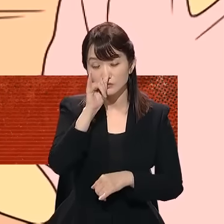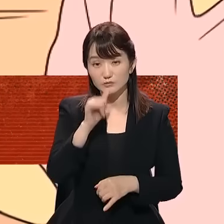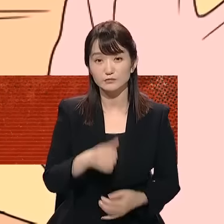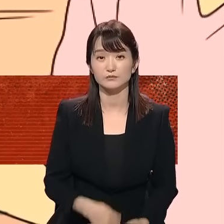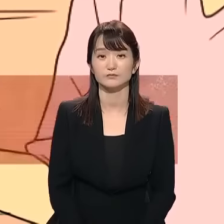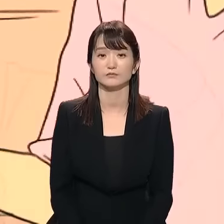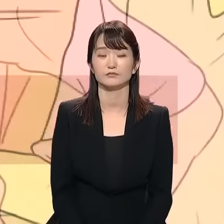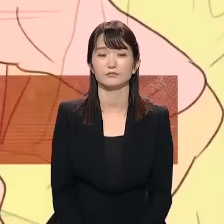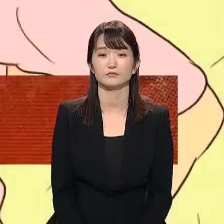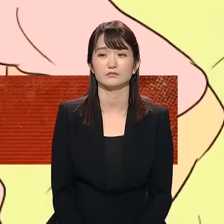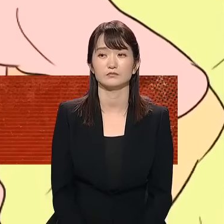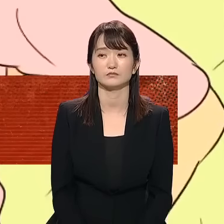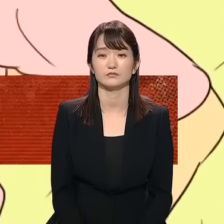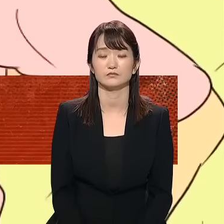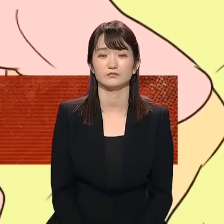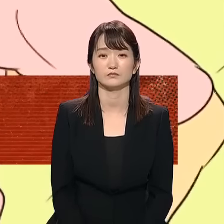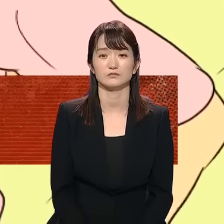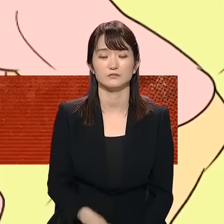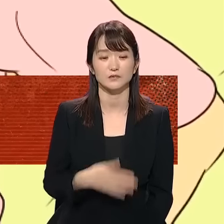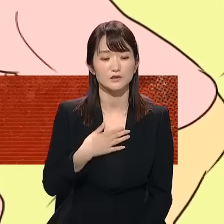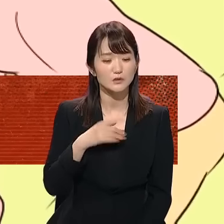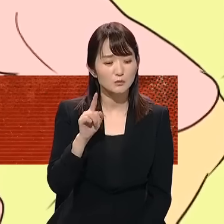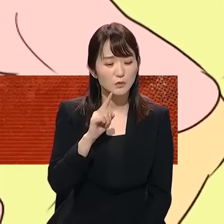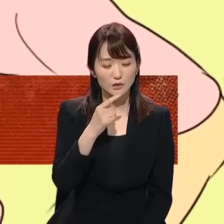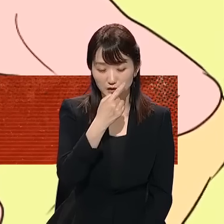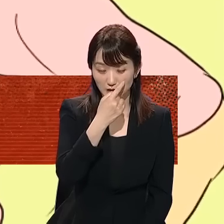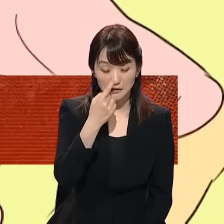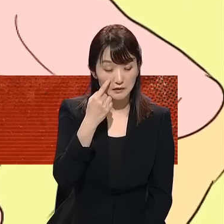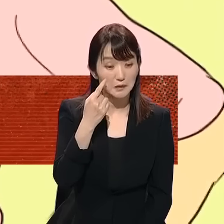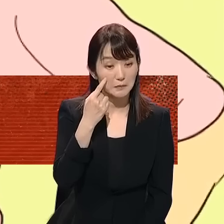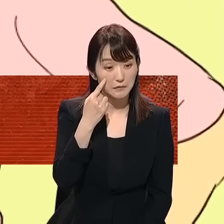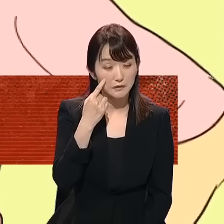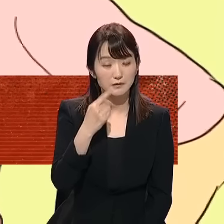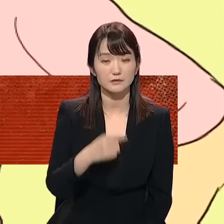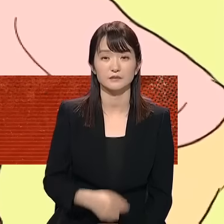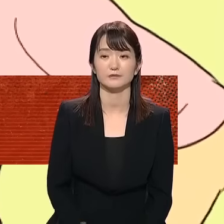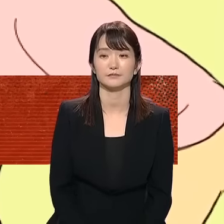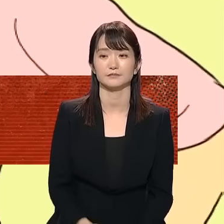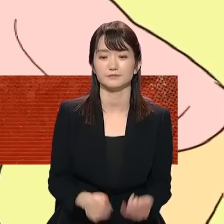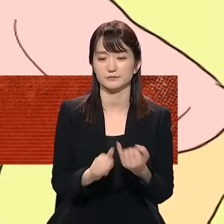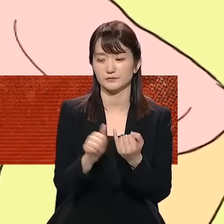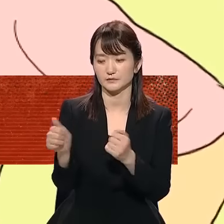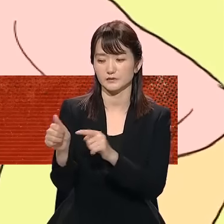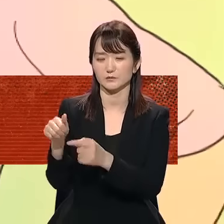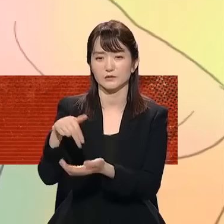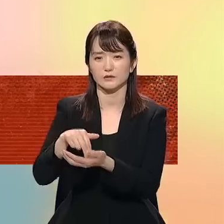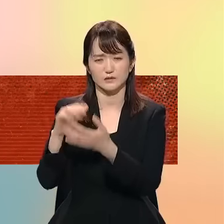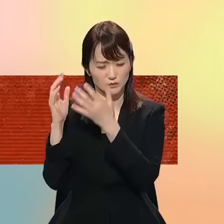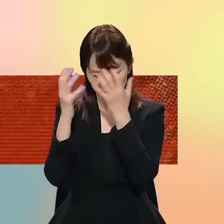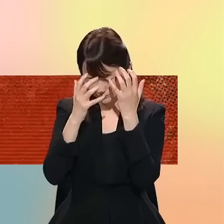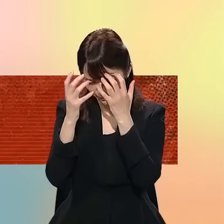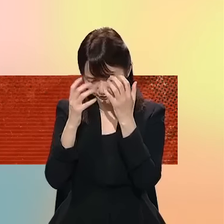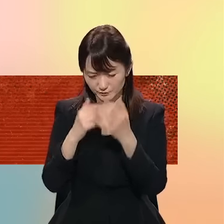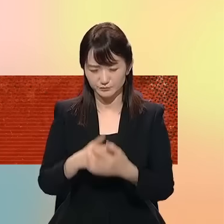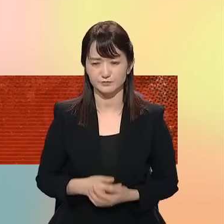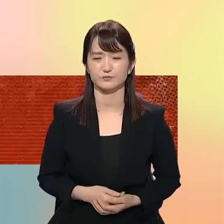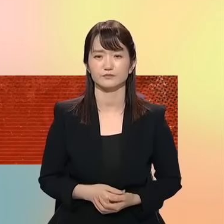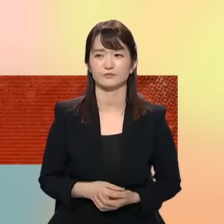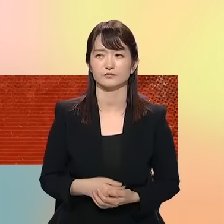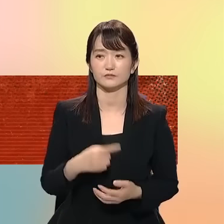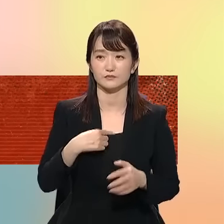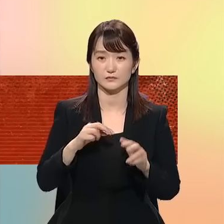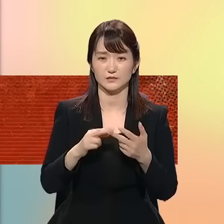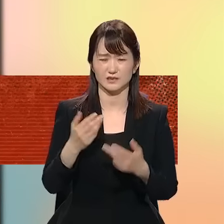하고 있고 나도 뭐 알아볼 거 다 알아봤다라고 나서고 있어서 지금 이제 남편도 혼란스러운 입장이기도 하고 무엇보다 본인이